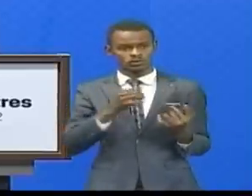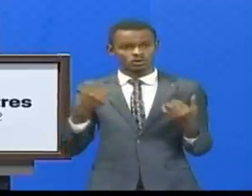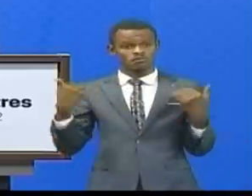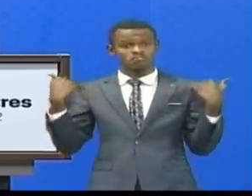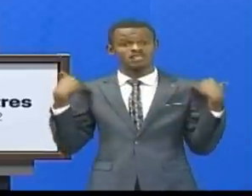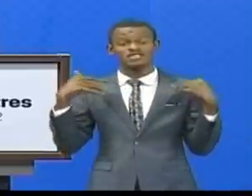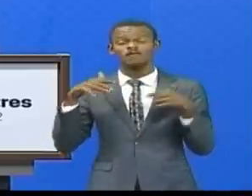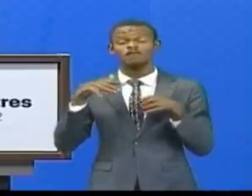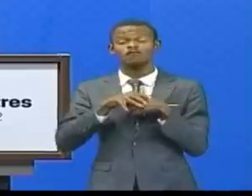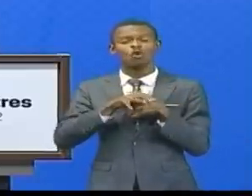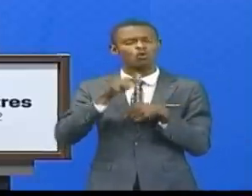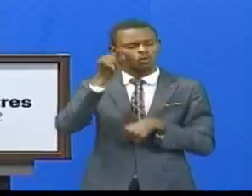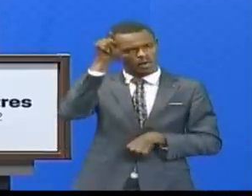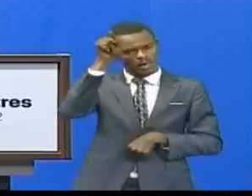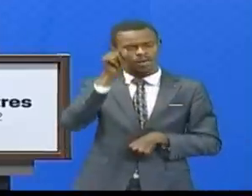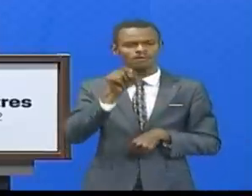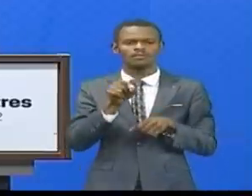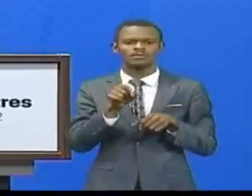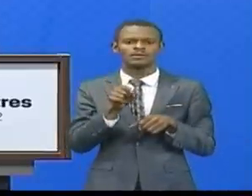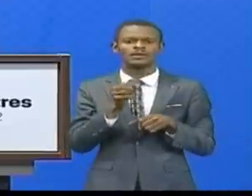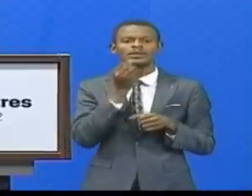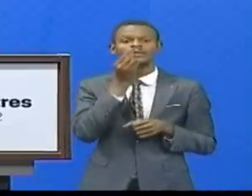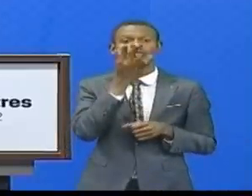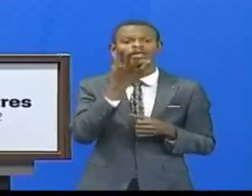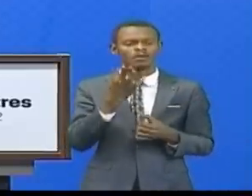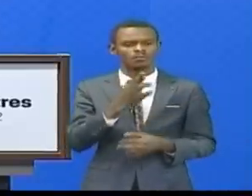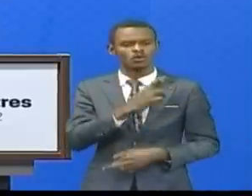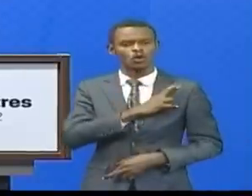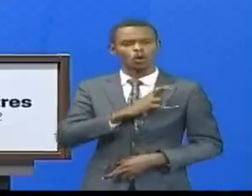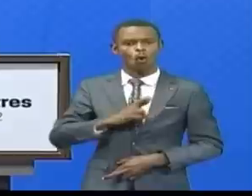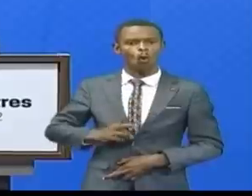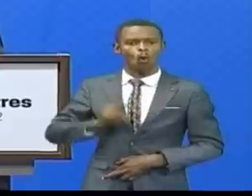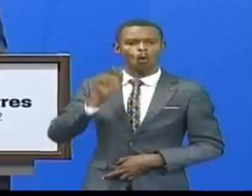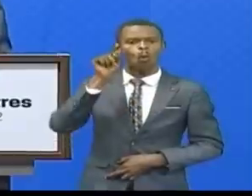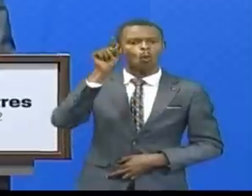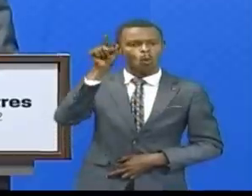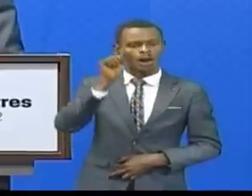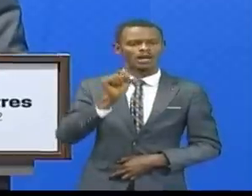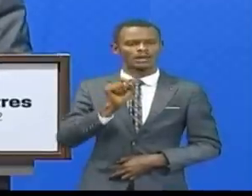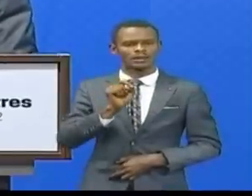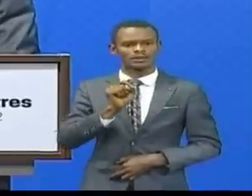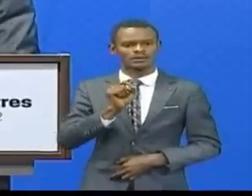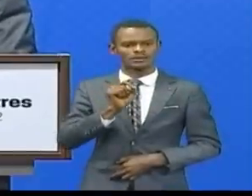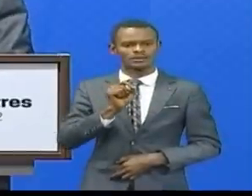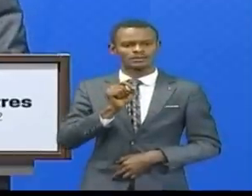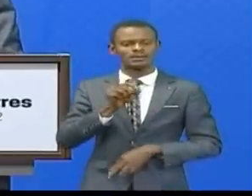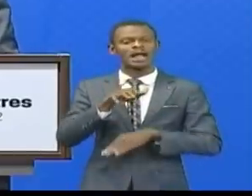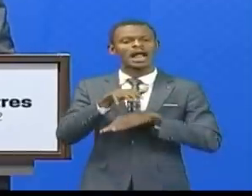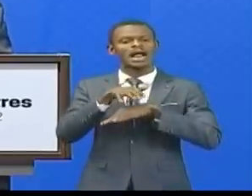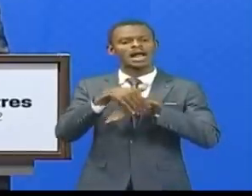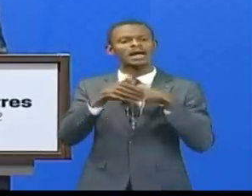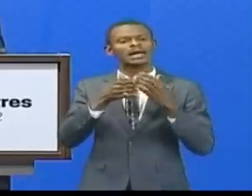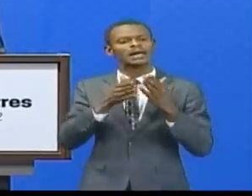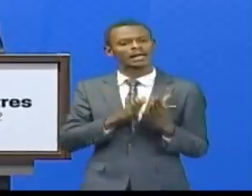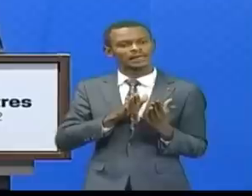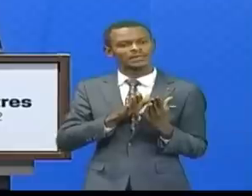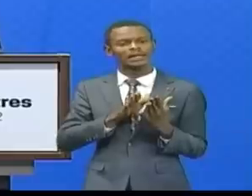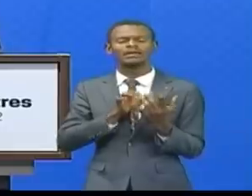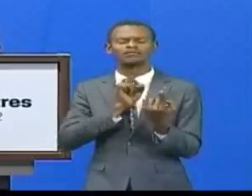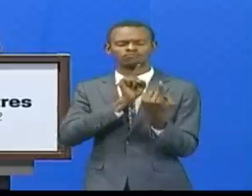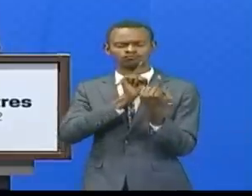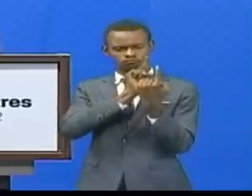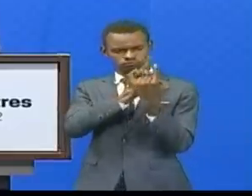III, faisant de lui le deuxième chef d'État au monde à être reçu en audience par le